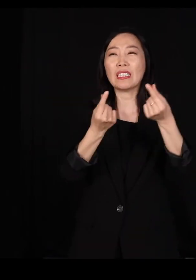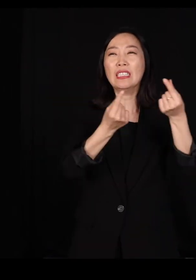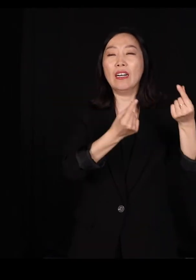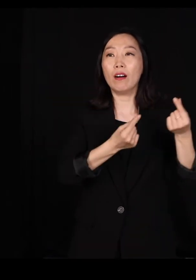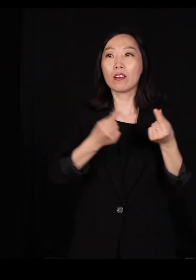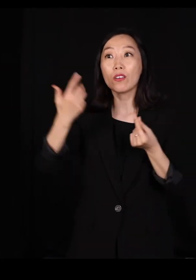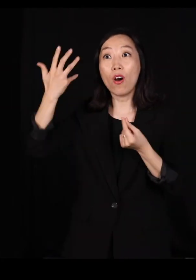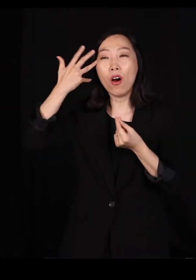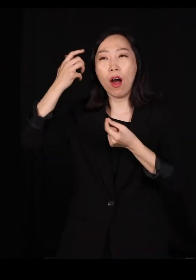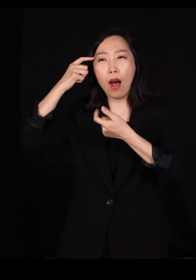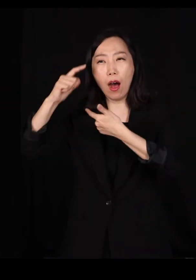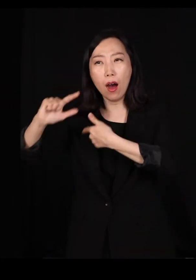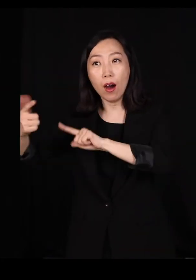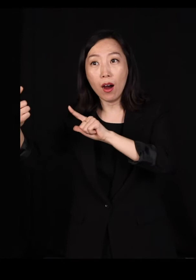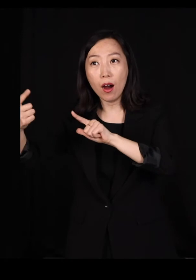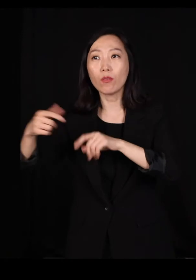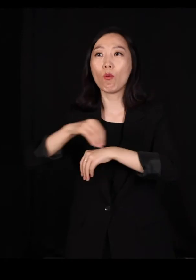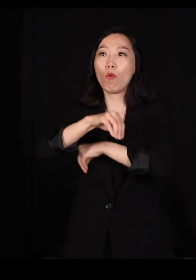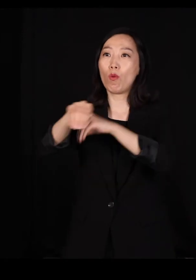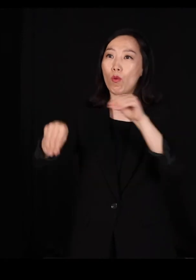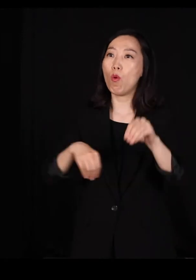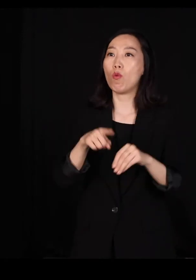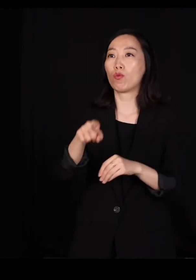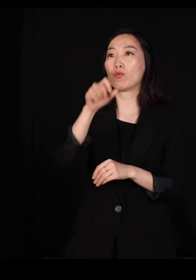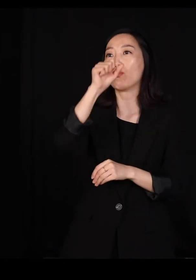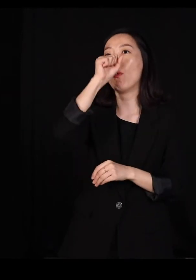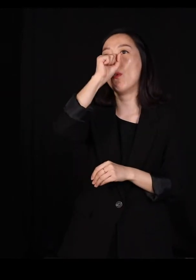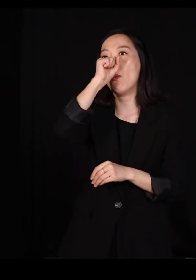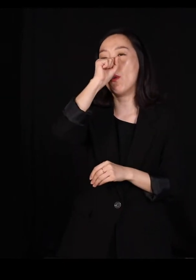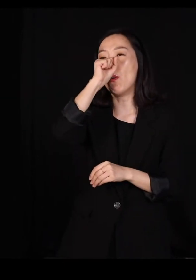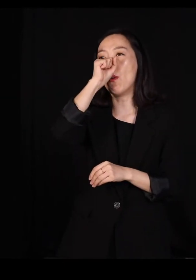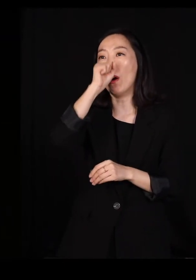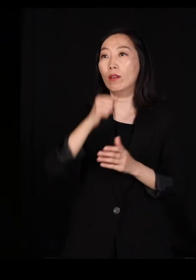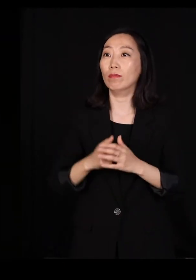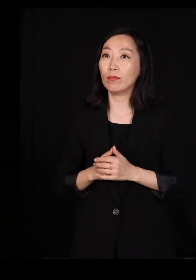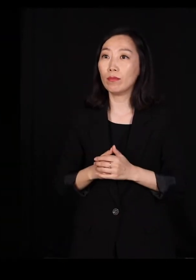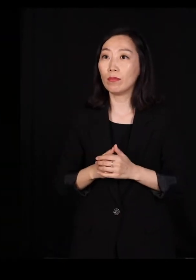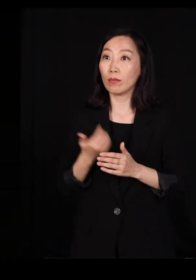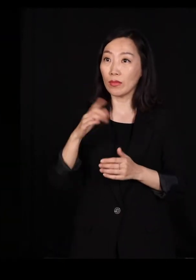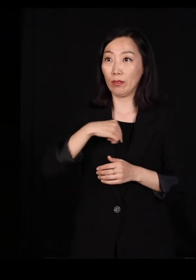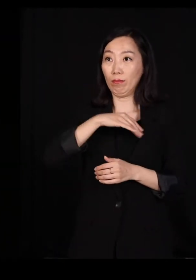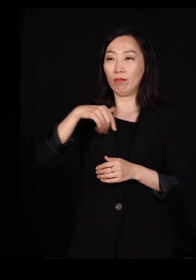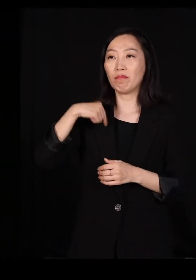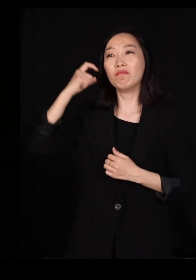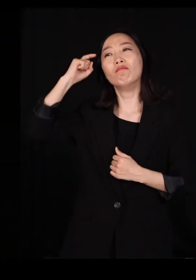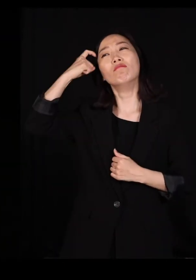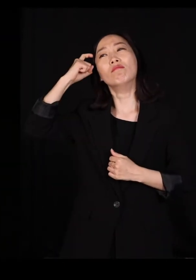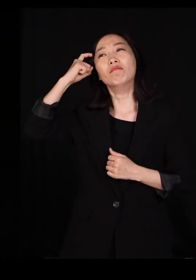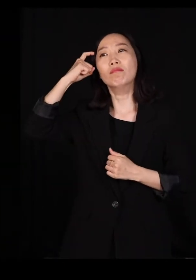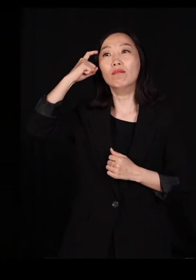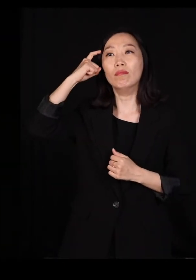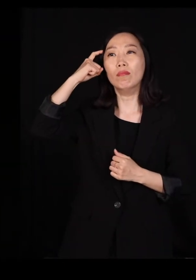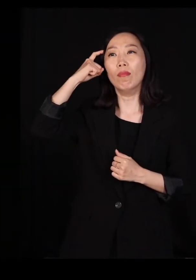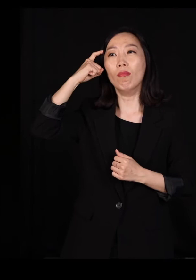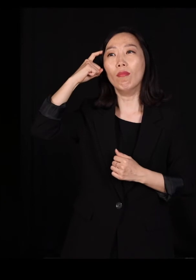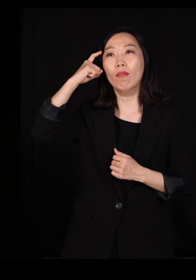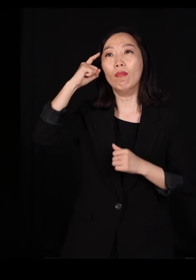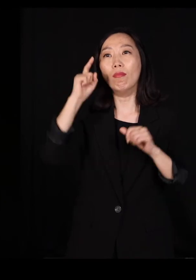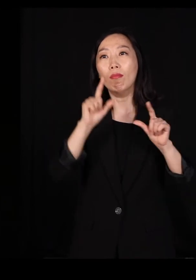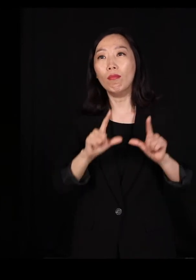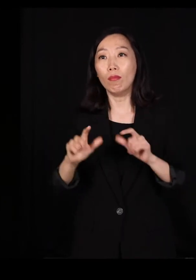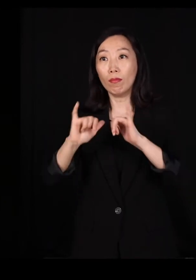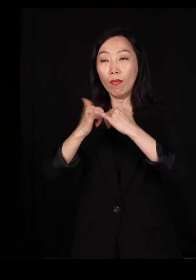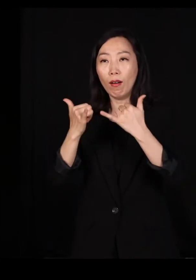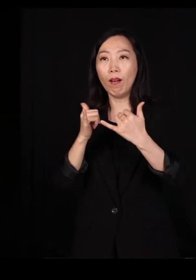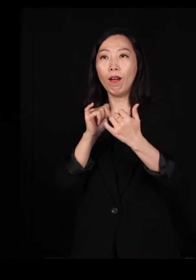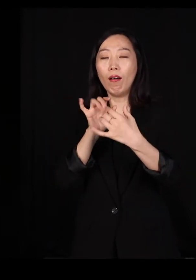철학이 아주 달라. 그게 오히려 더 좋은 걸 수도 있습니다. 자, 근데 이렇게 우리가